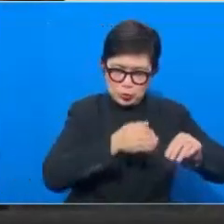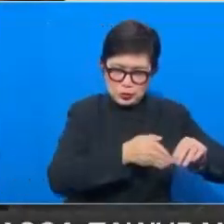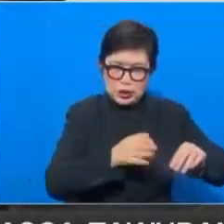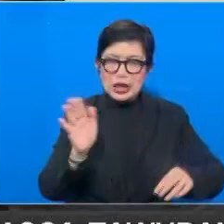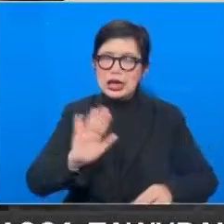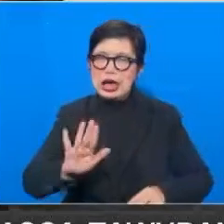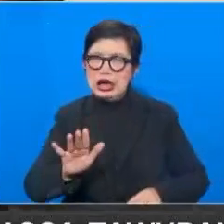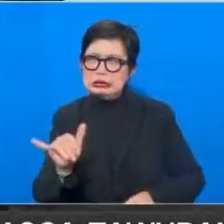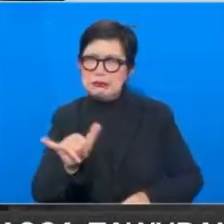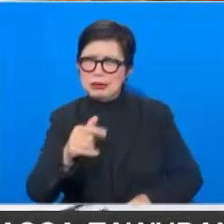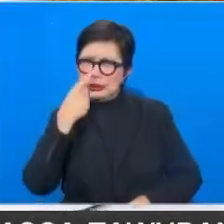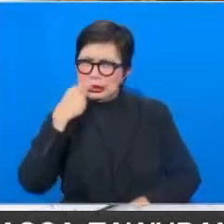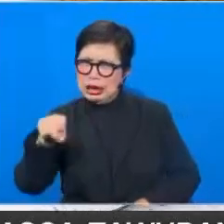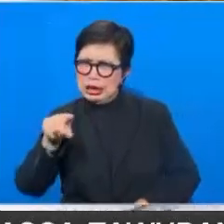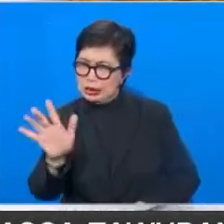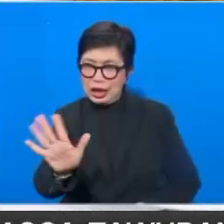kok.